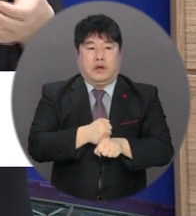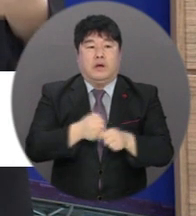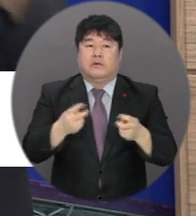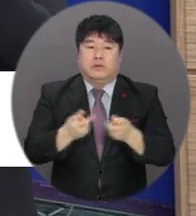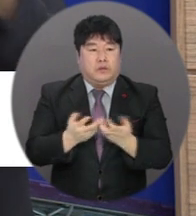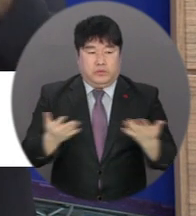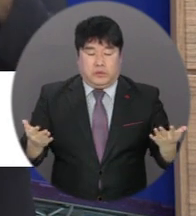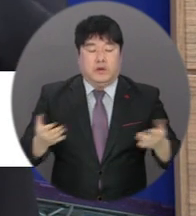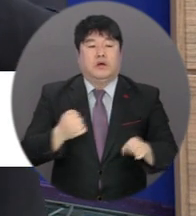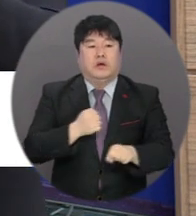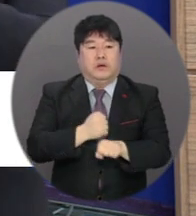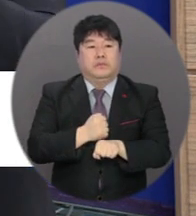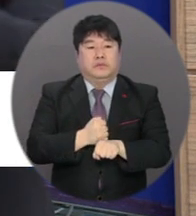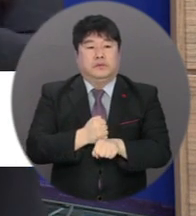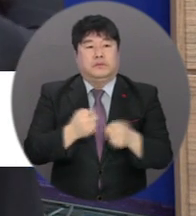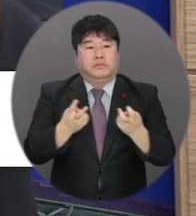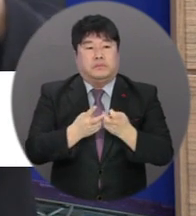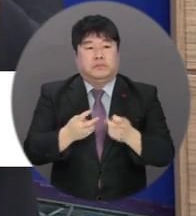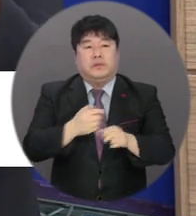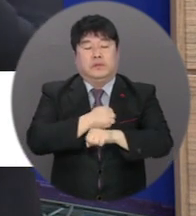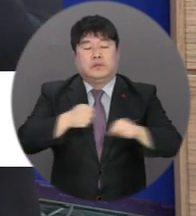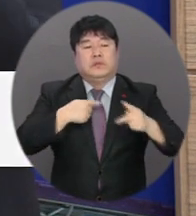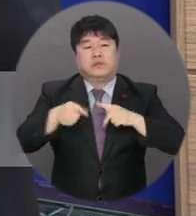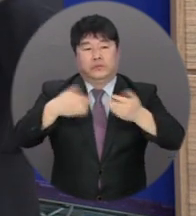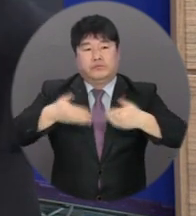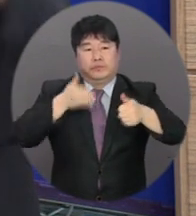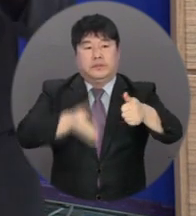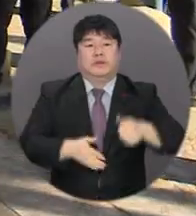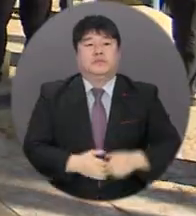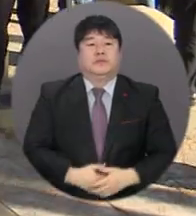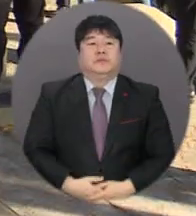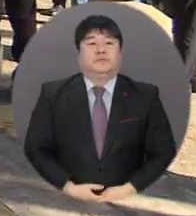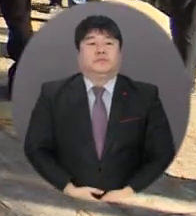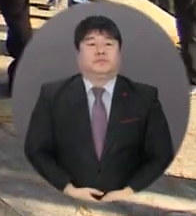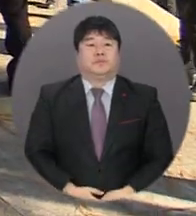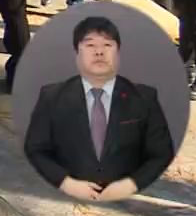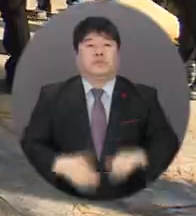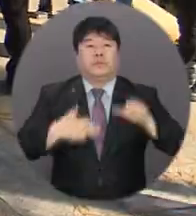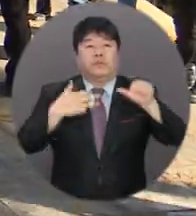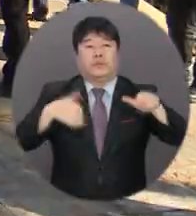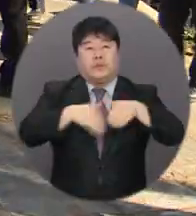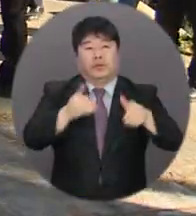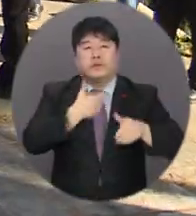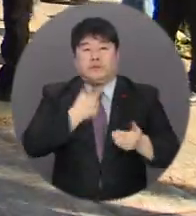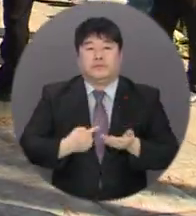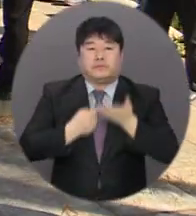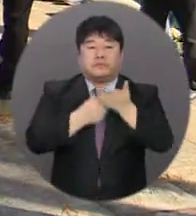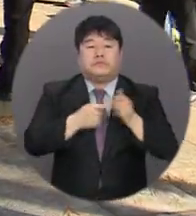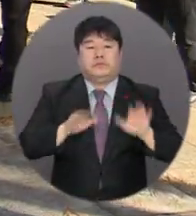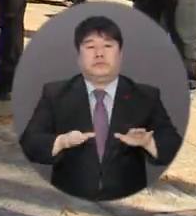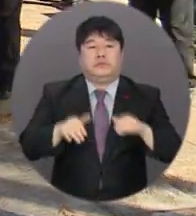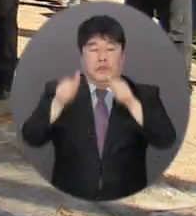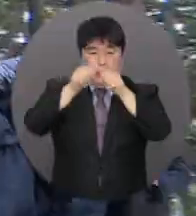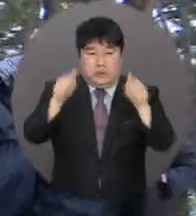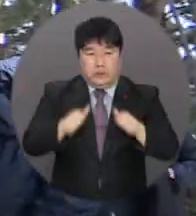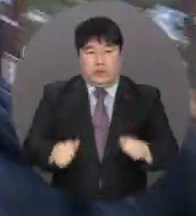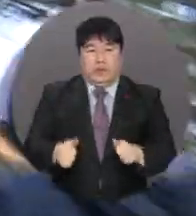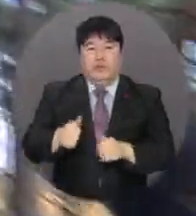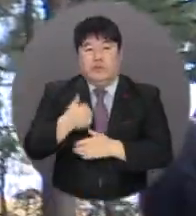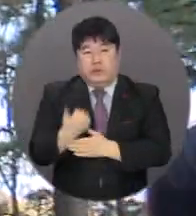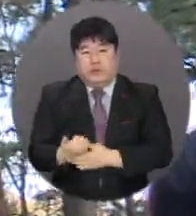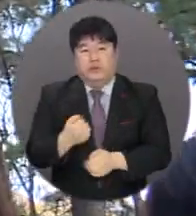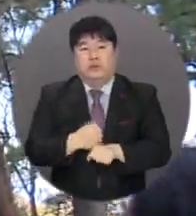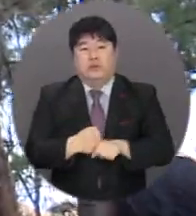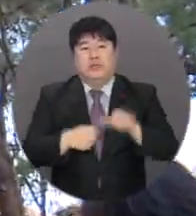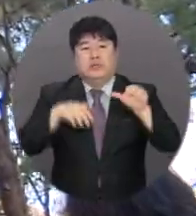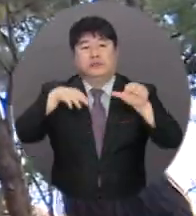고육지책임을 널리 양해 주시기 바랍니다. 5.18 단체가 요구한 현 동상을 눕히거나 15도